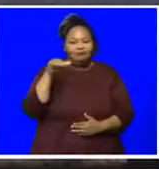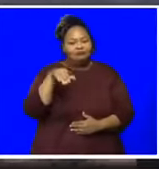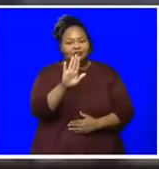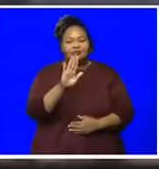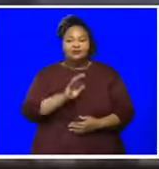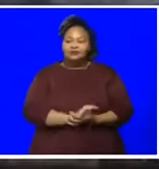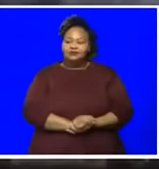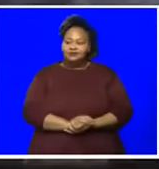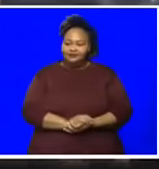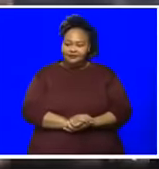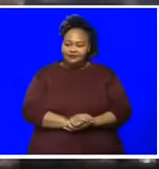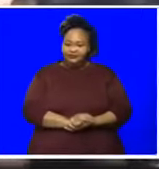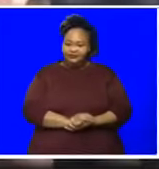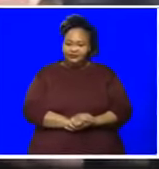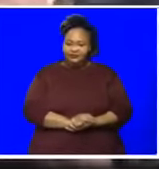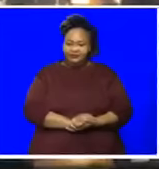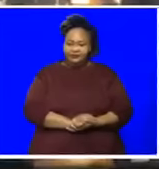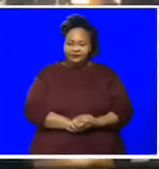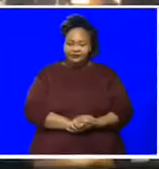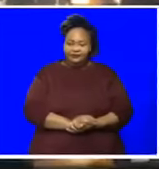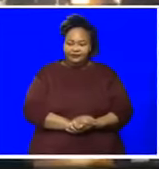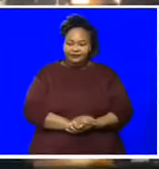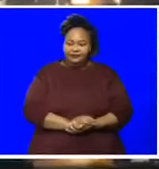titfombe tichamuke etiko letekulima.